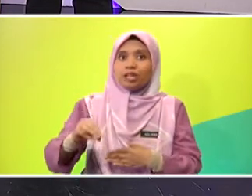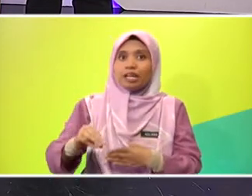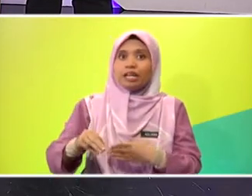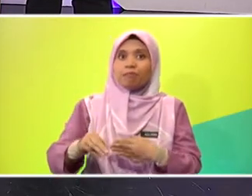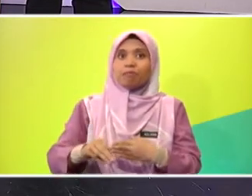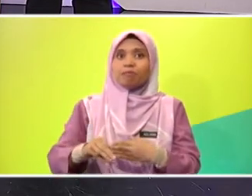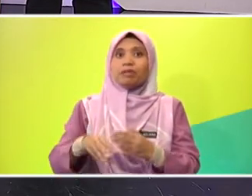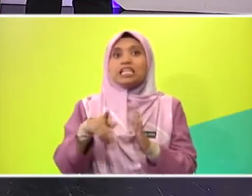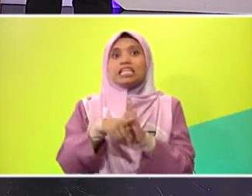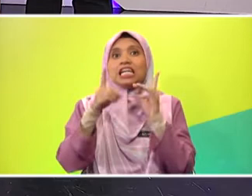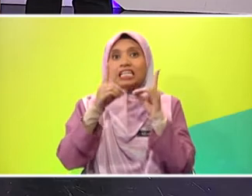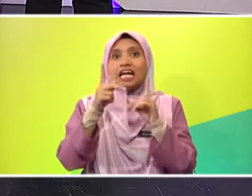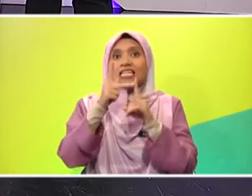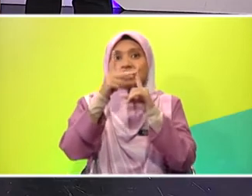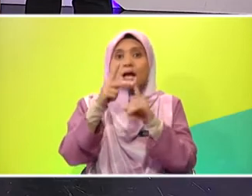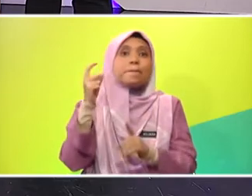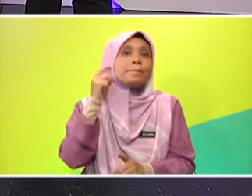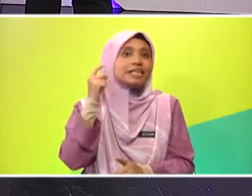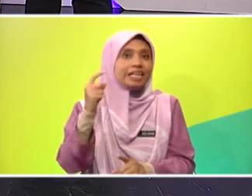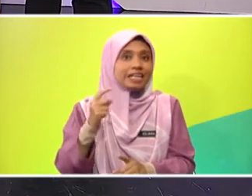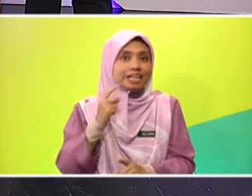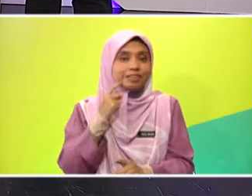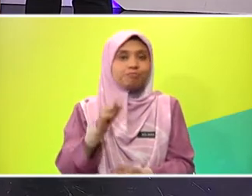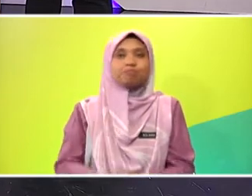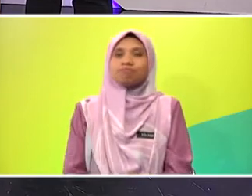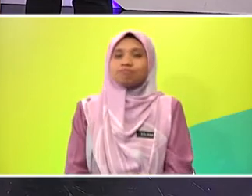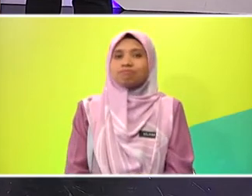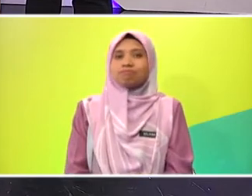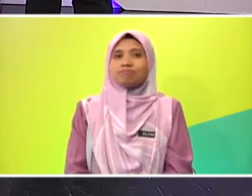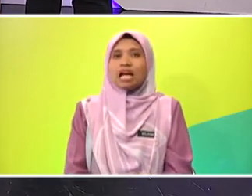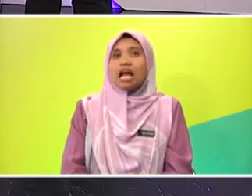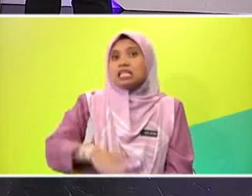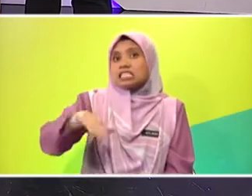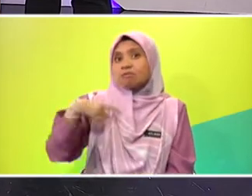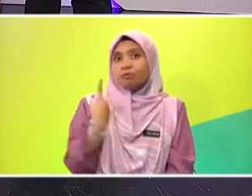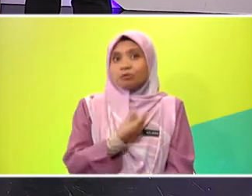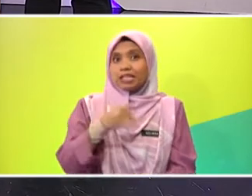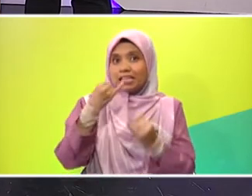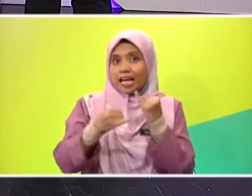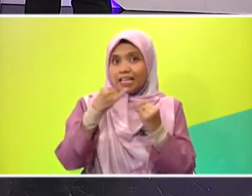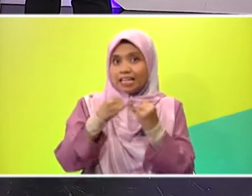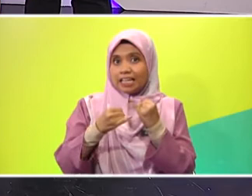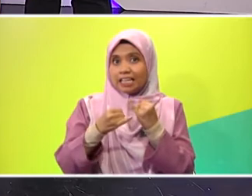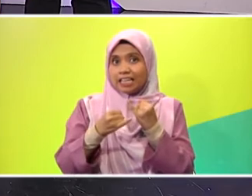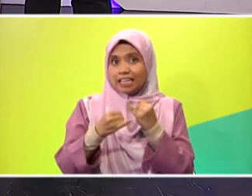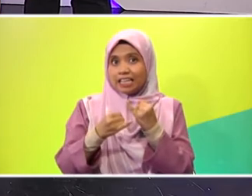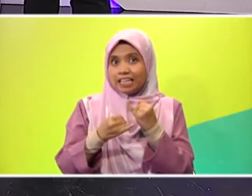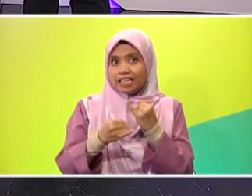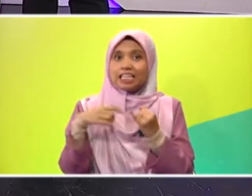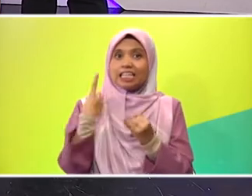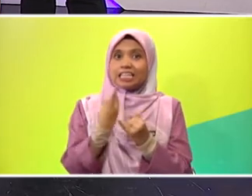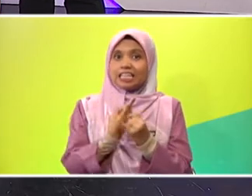berpemberat pendidikan khas kita pada hari ini bye Gowa sebagai tanda bahaya ini aku kate kalau kita bermonolog